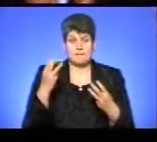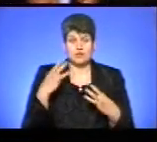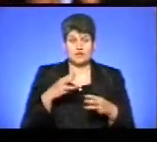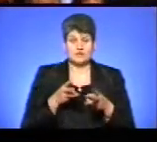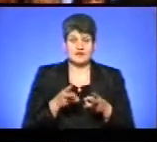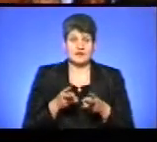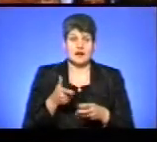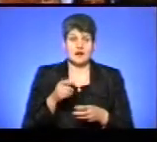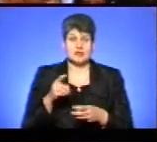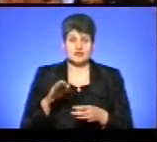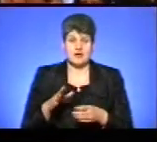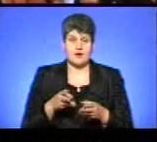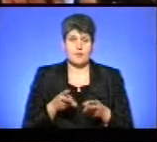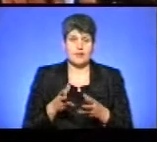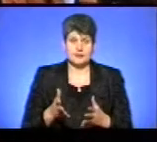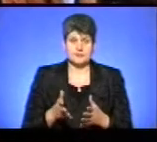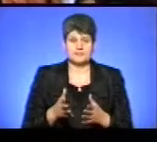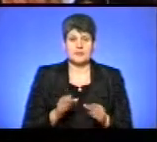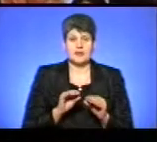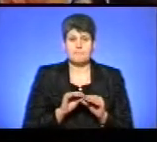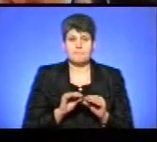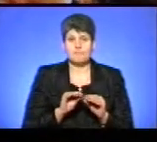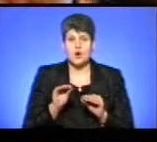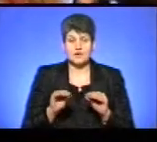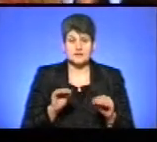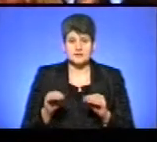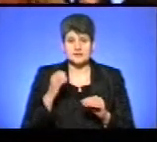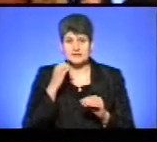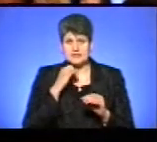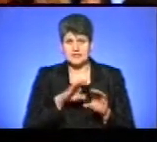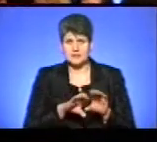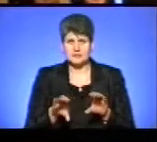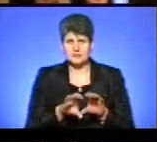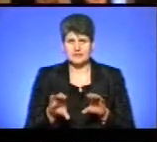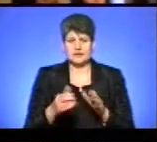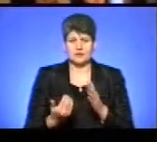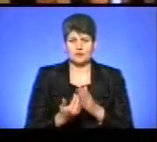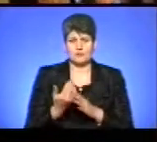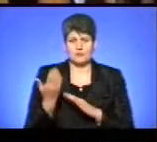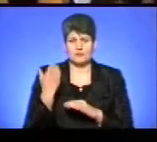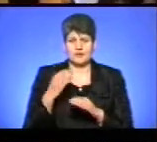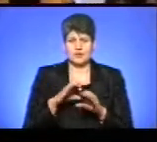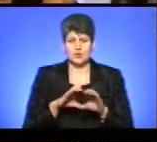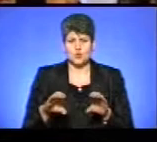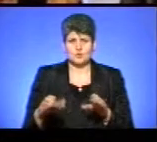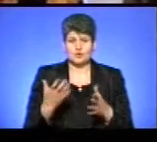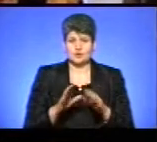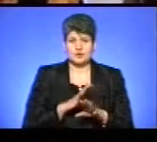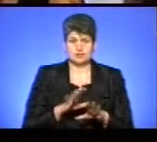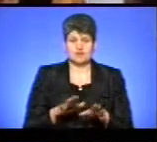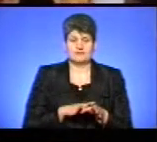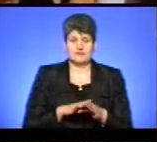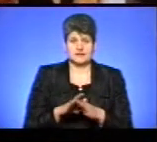газове обладнання і перекласти магістралі, які вже дуже зношені, на нові попередні ізольовані труби, якщо не буде дотримана